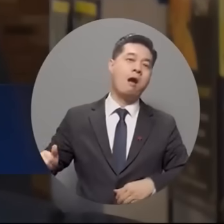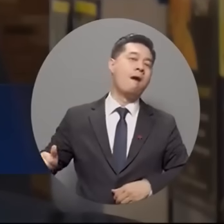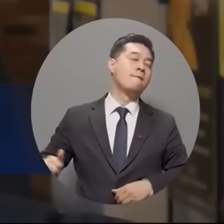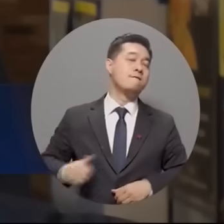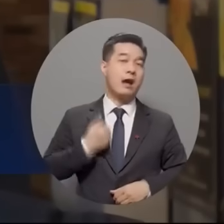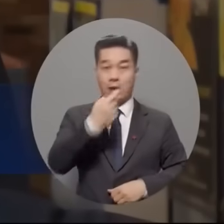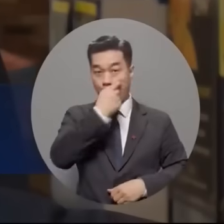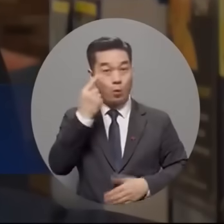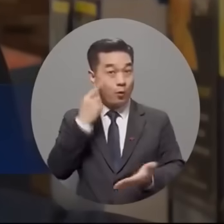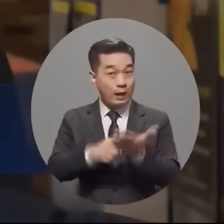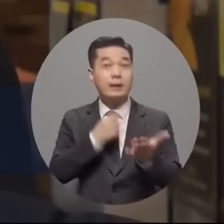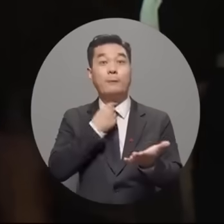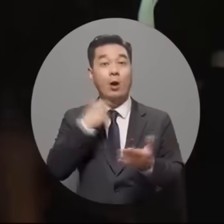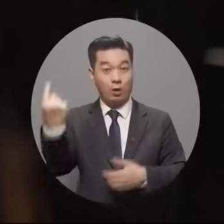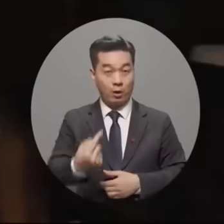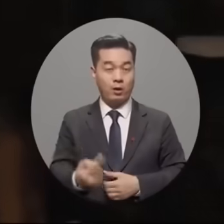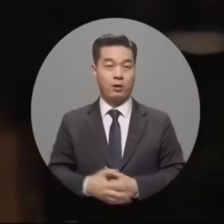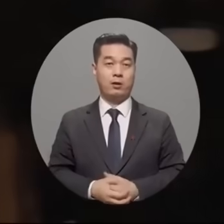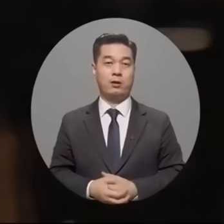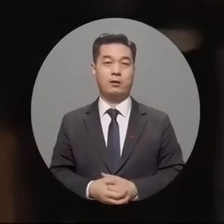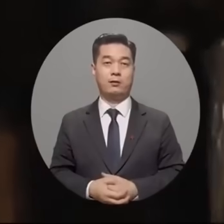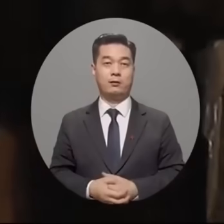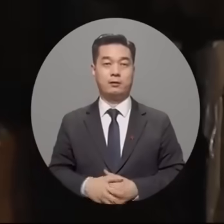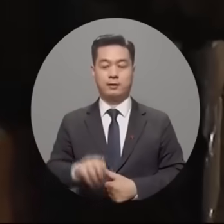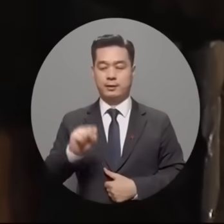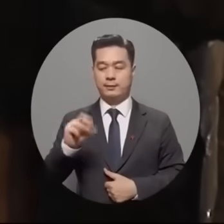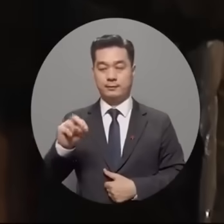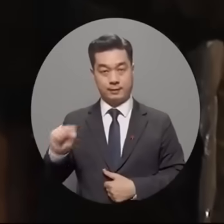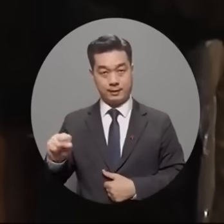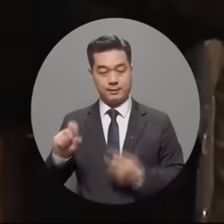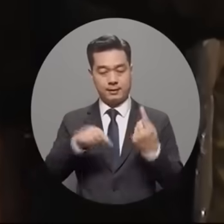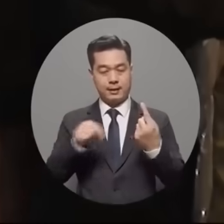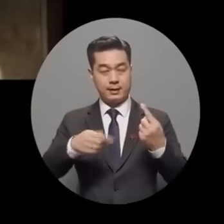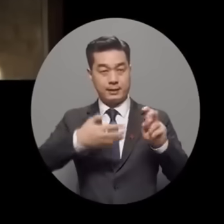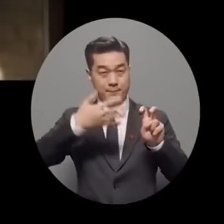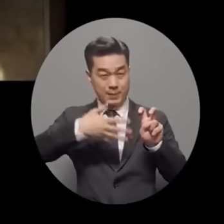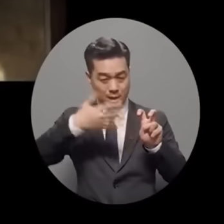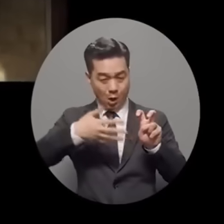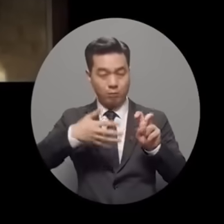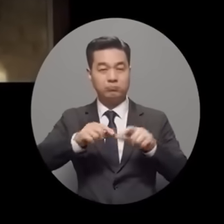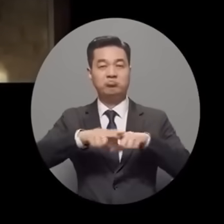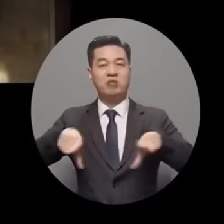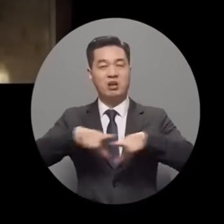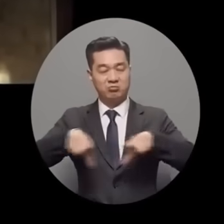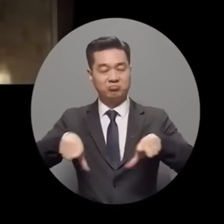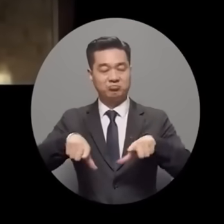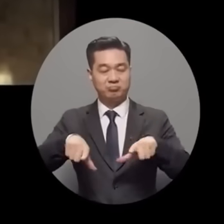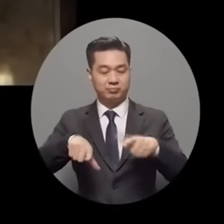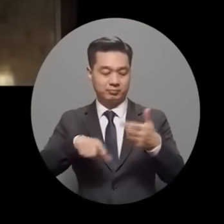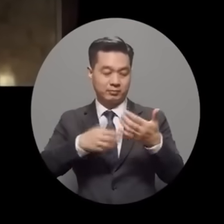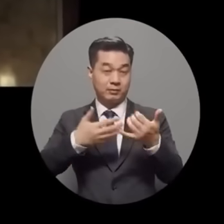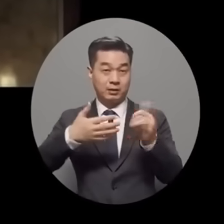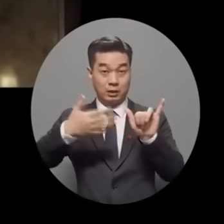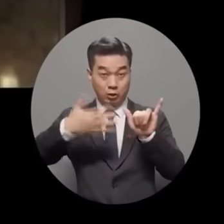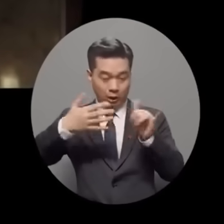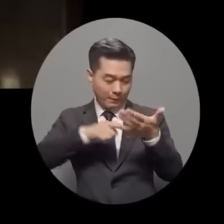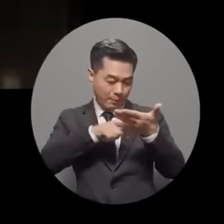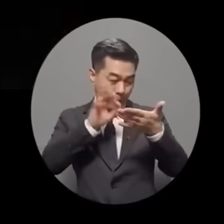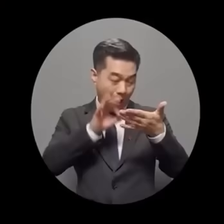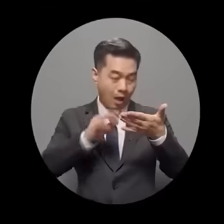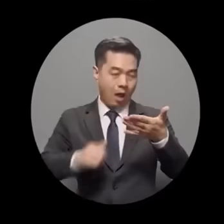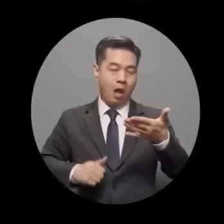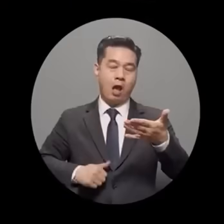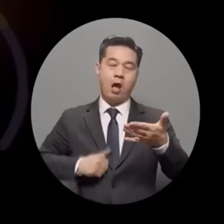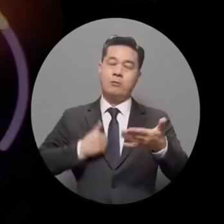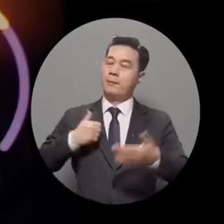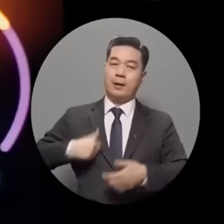그거 확인해보고 싶어서 왔습니다. SNS와 1인 미디어가 일상인 젊은 세대에게 분노를 참을 수 없는 작품이란 평가가